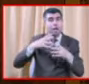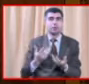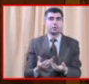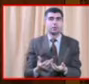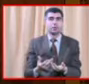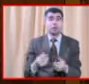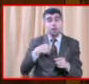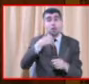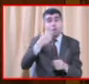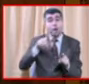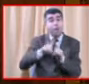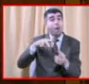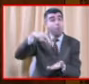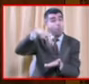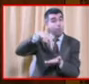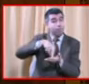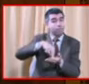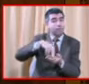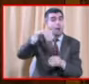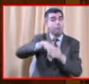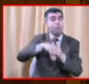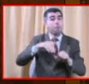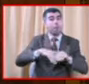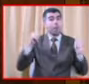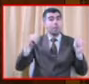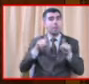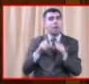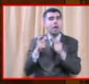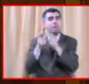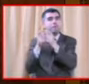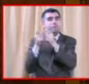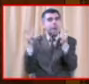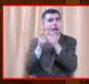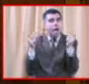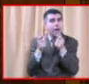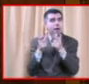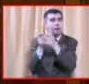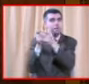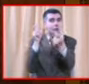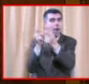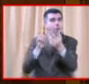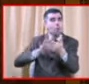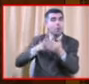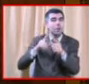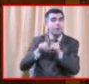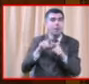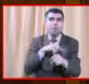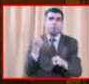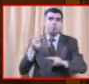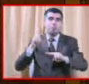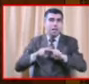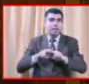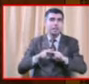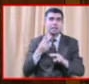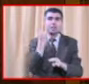وأتوجه من هذا المنبر بصفة خاصة لأصحاب النقل العمومي، لأن هاد الحالات اللي شفناها اللي ماتوا فيها 28